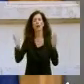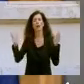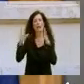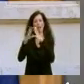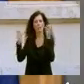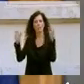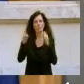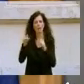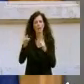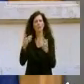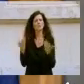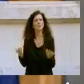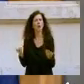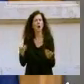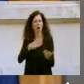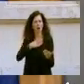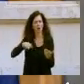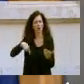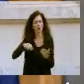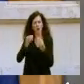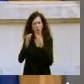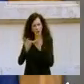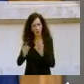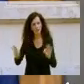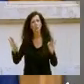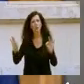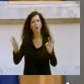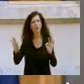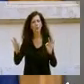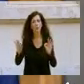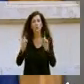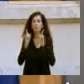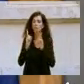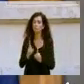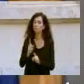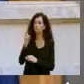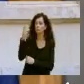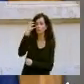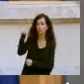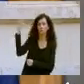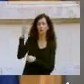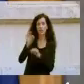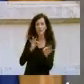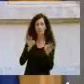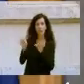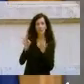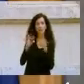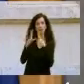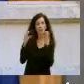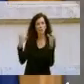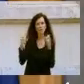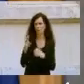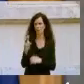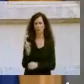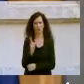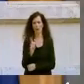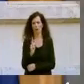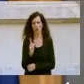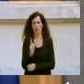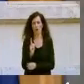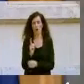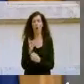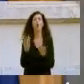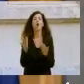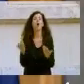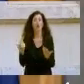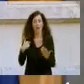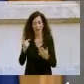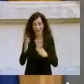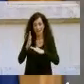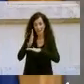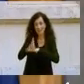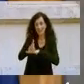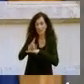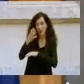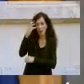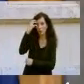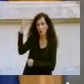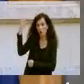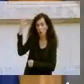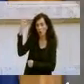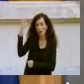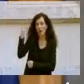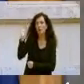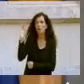rispettosi non spetta allo stato fare strategie imprenditoriali a meno che l'intervento che ci viene richiesto